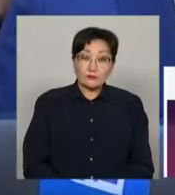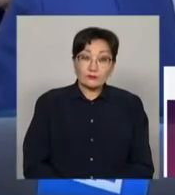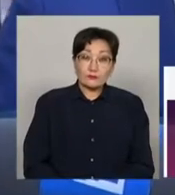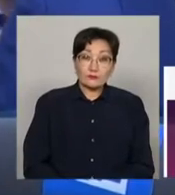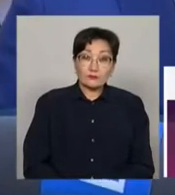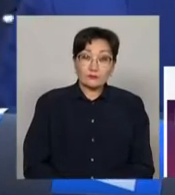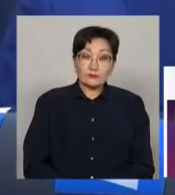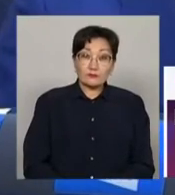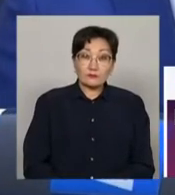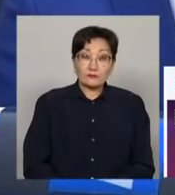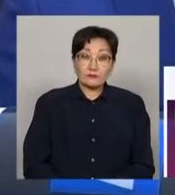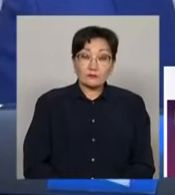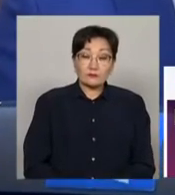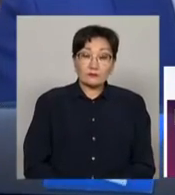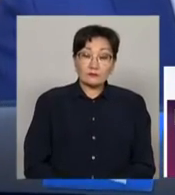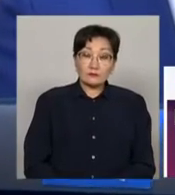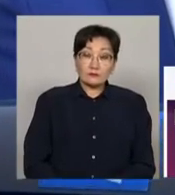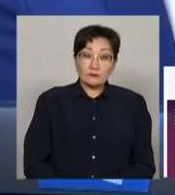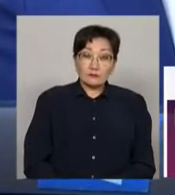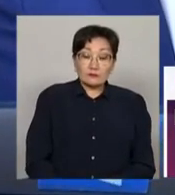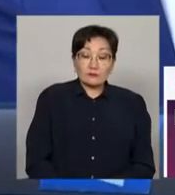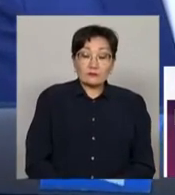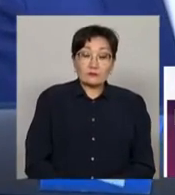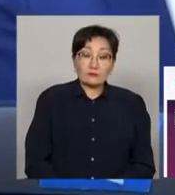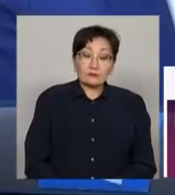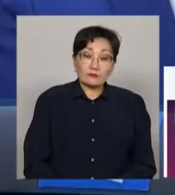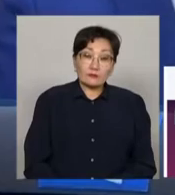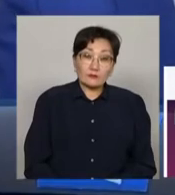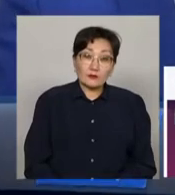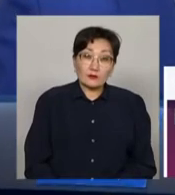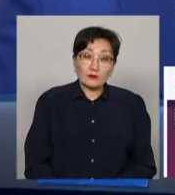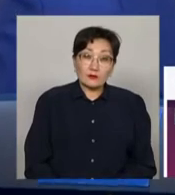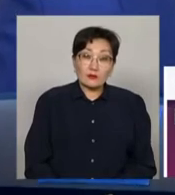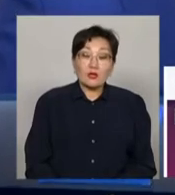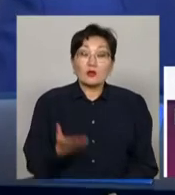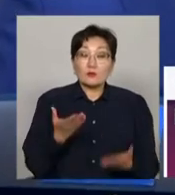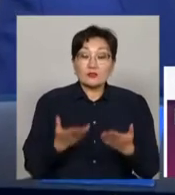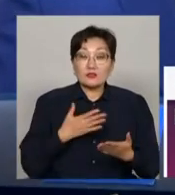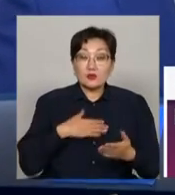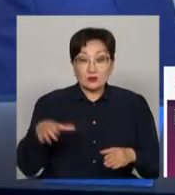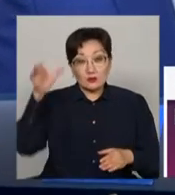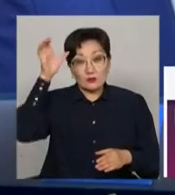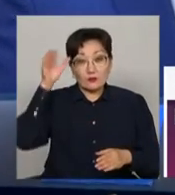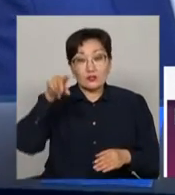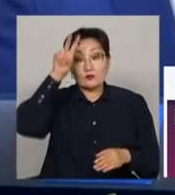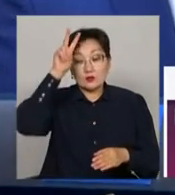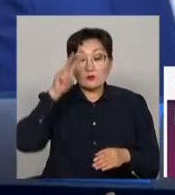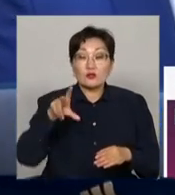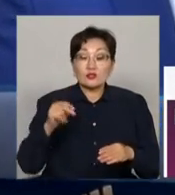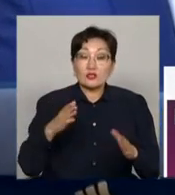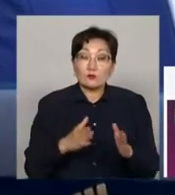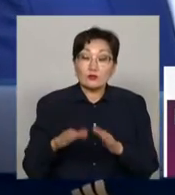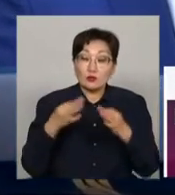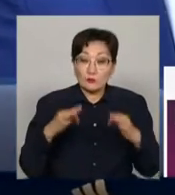Мы будем принимать решение по регулированию численности. Егер біздің ғалымдар киік санын реттеуге рұқсат беретін